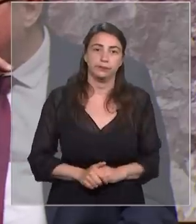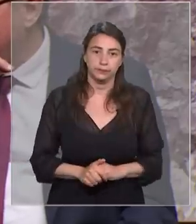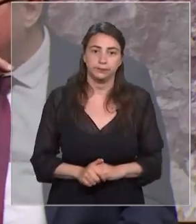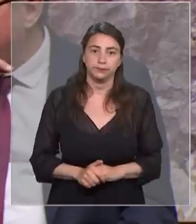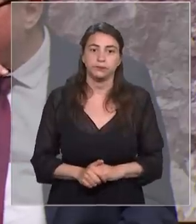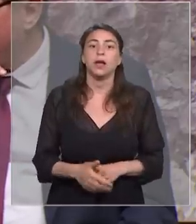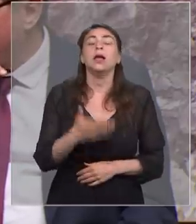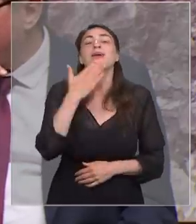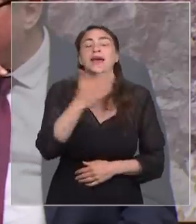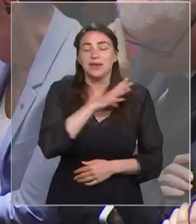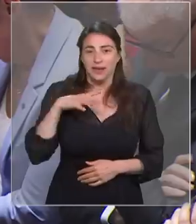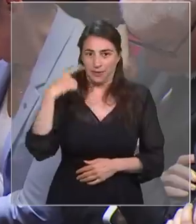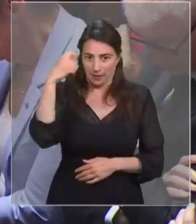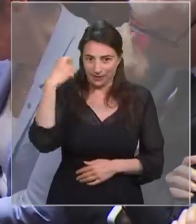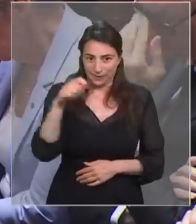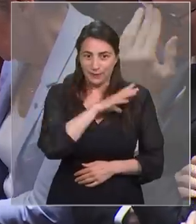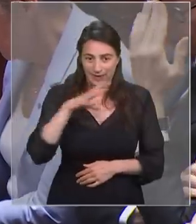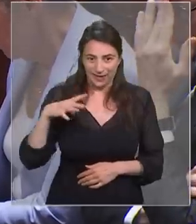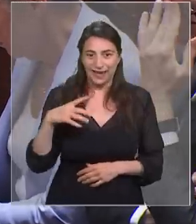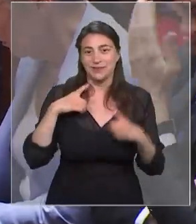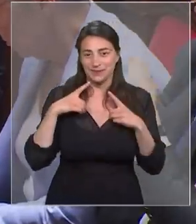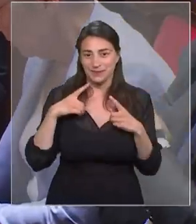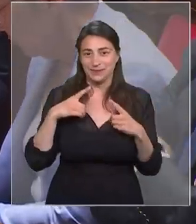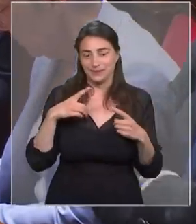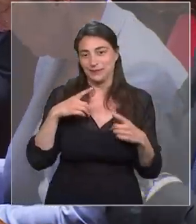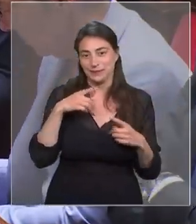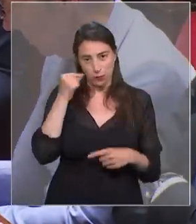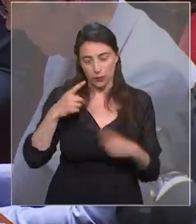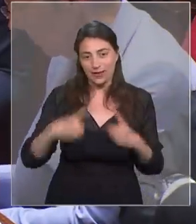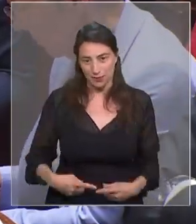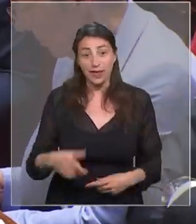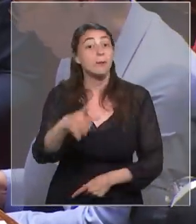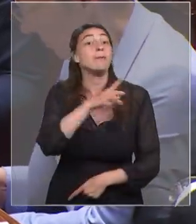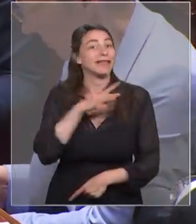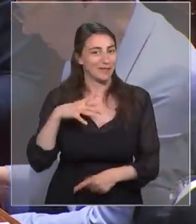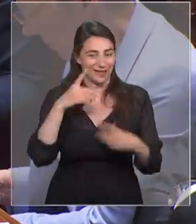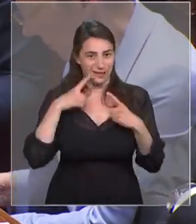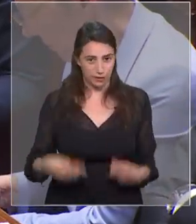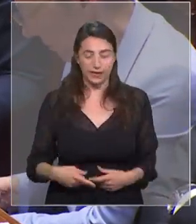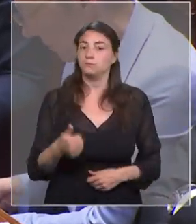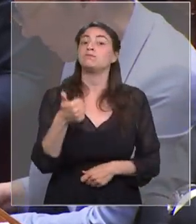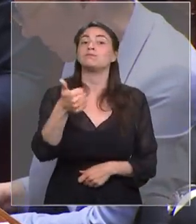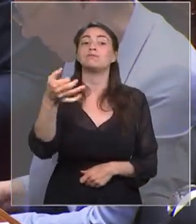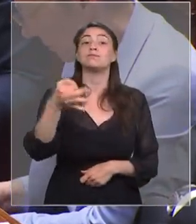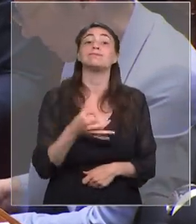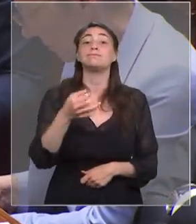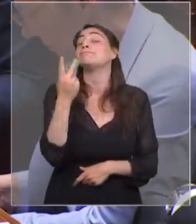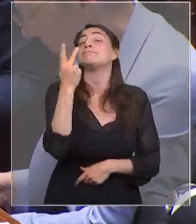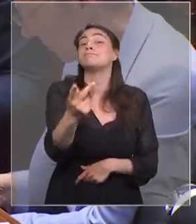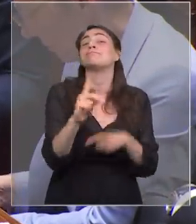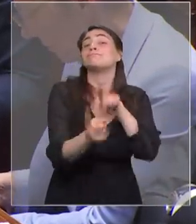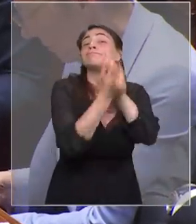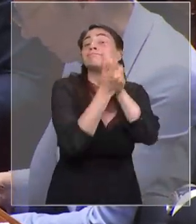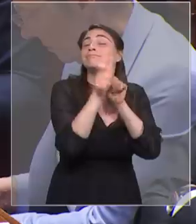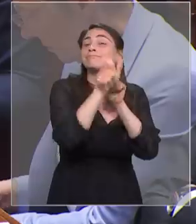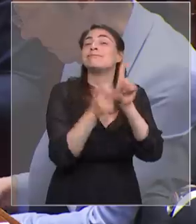Merci, madame la présidente, mesdames et messieurs les députés, madame la députée Grangier. Vous citez Bernard, de votre circonscription, j'ai rencontré à de